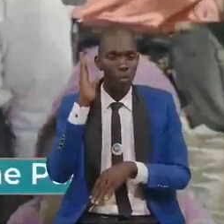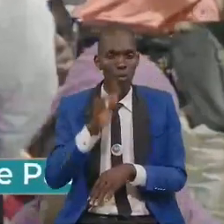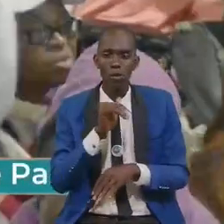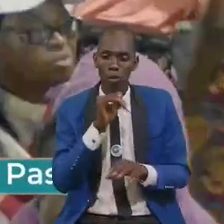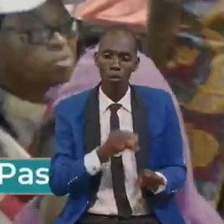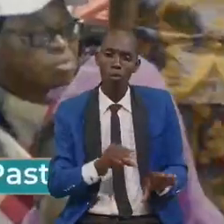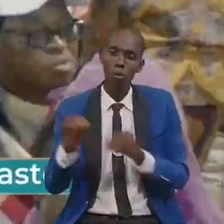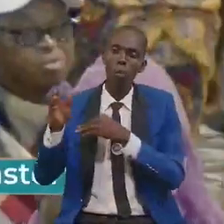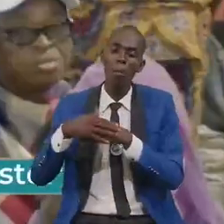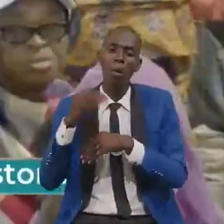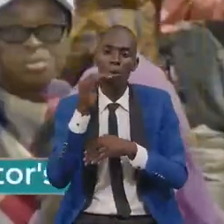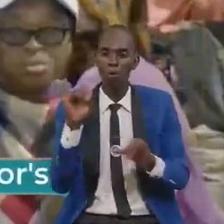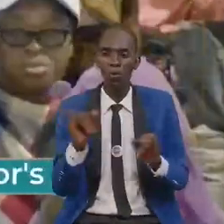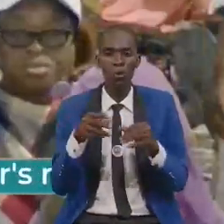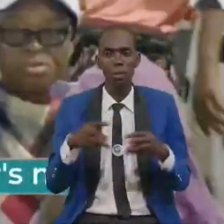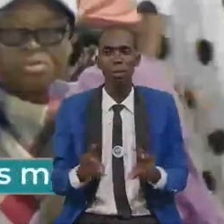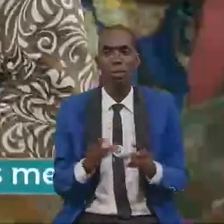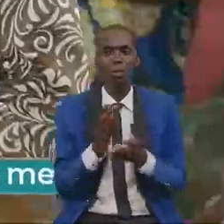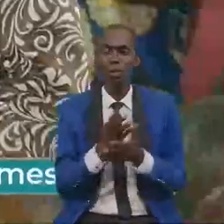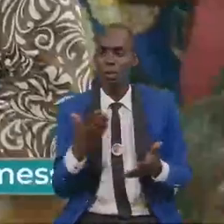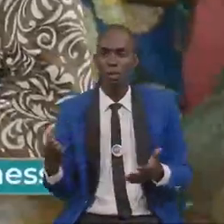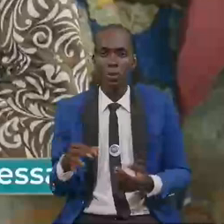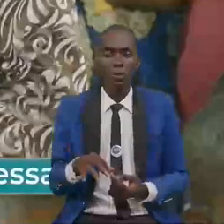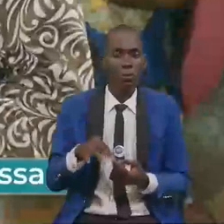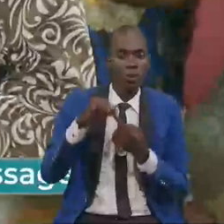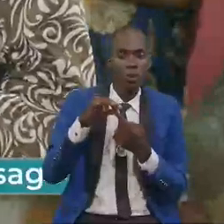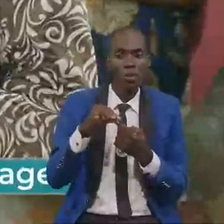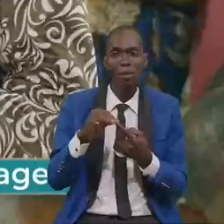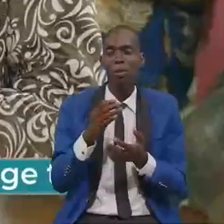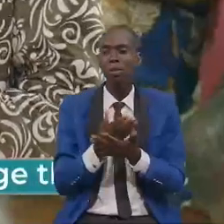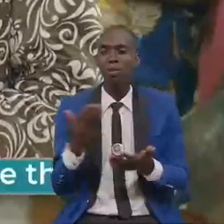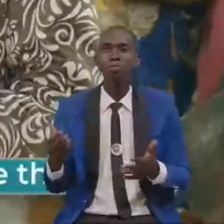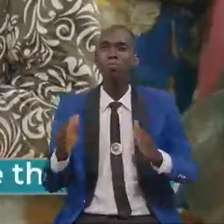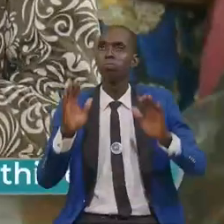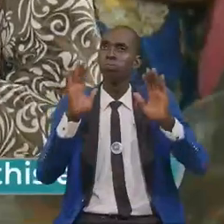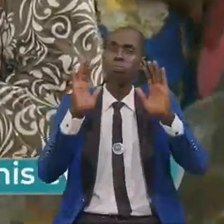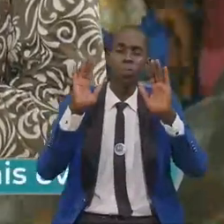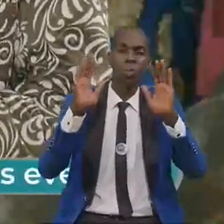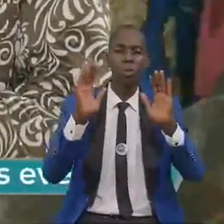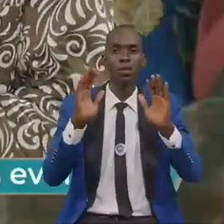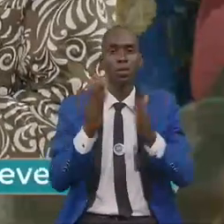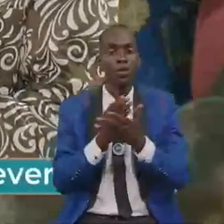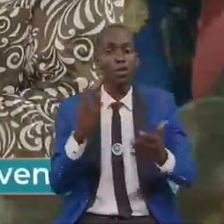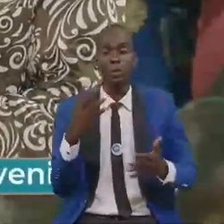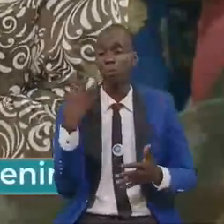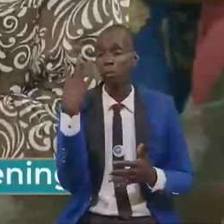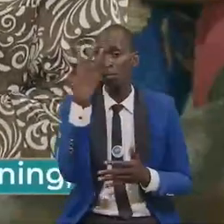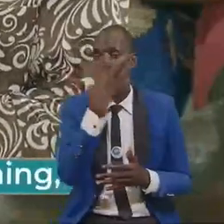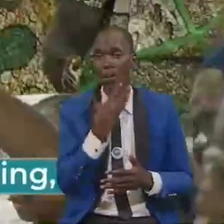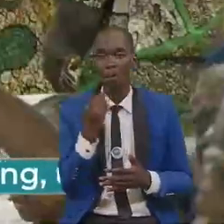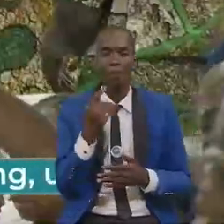que tu arrives quelque chose de spécial quelque chose de spectaculaire quelque chose de merveilleux